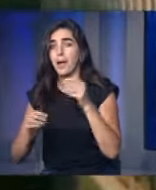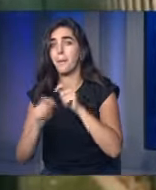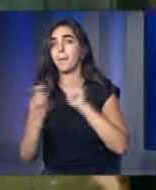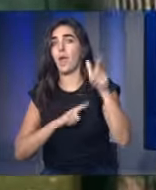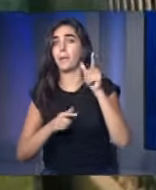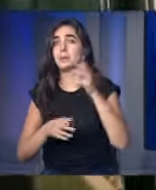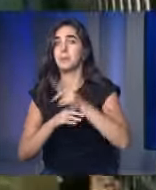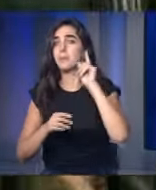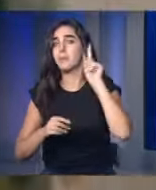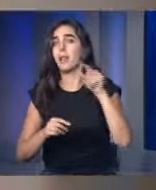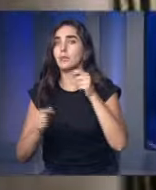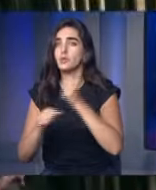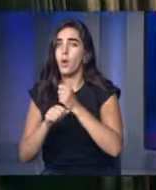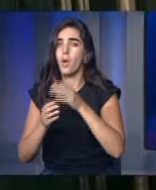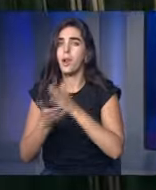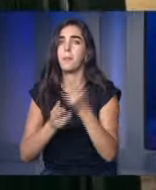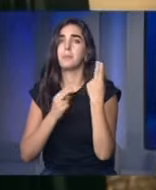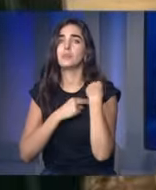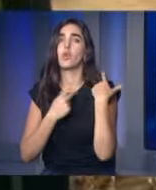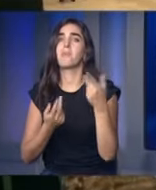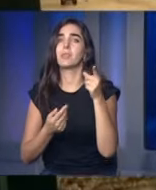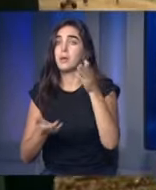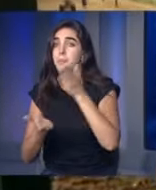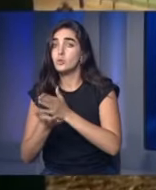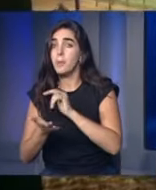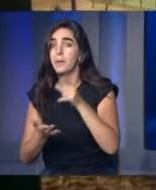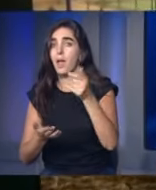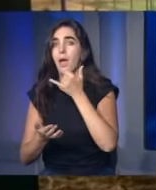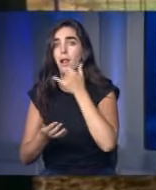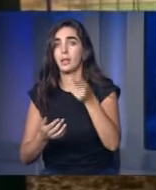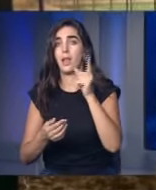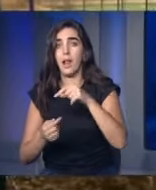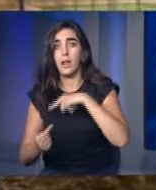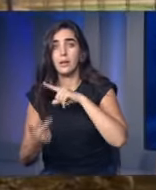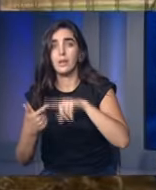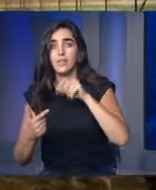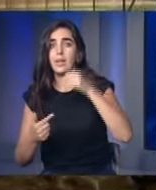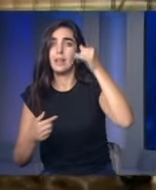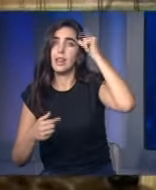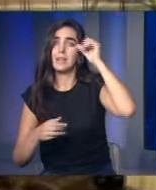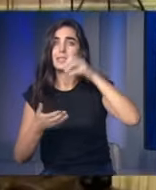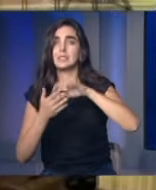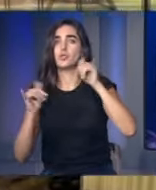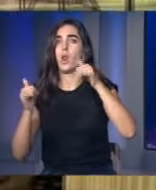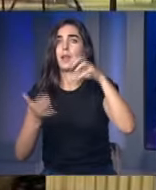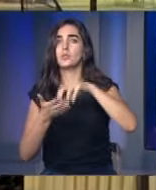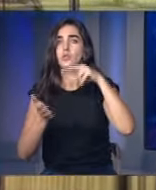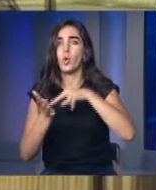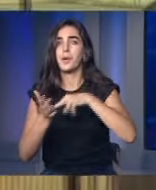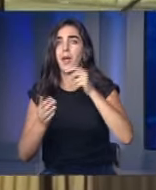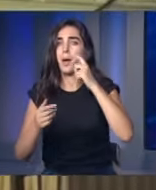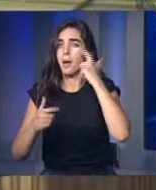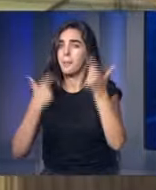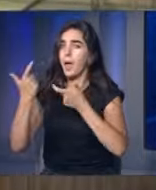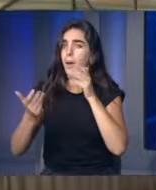الخطوط الحمر. المقاومة نفت نفيا قاطعا أي مسؤولية عما حصل في البلدة ذات الغالبية الدرزية في الجولان السوري المحتل.